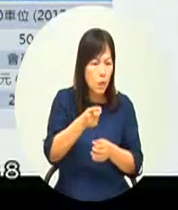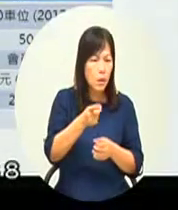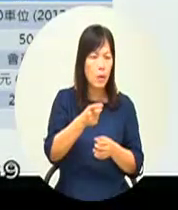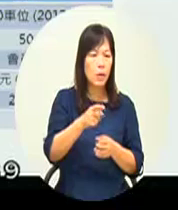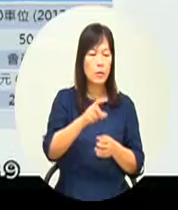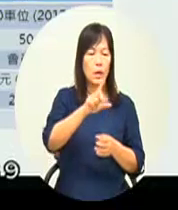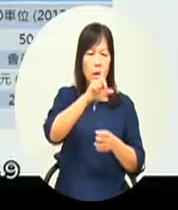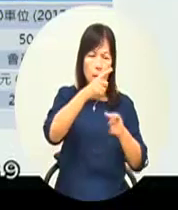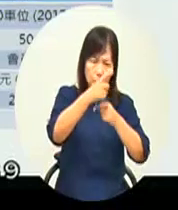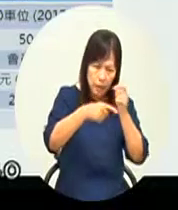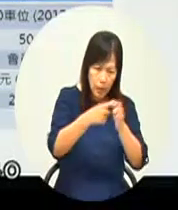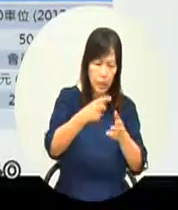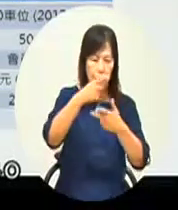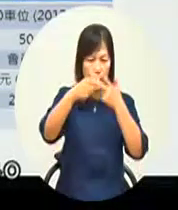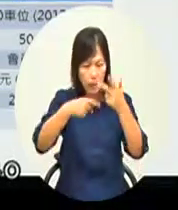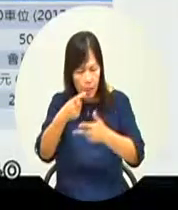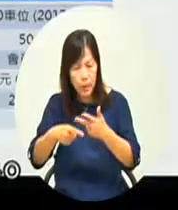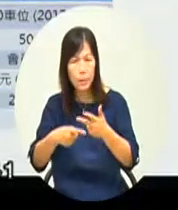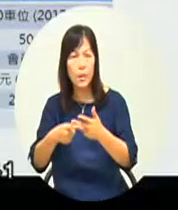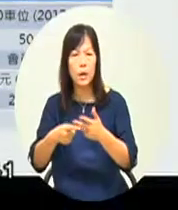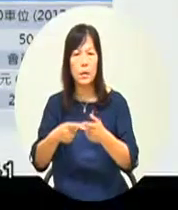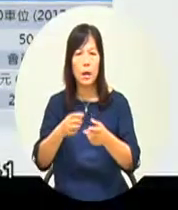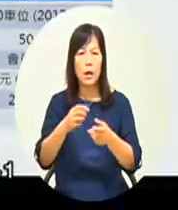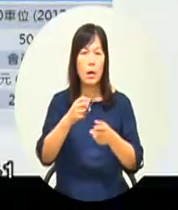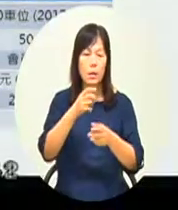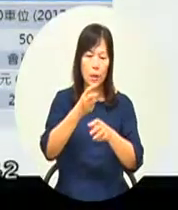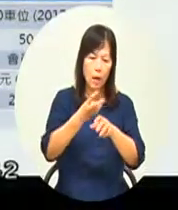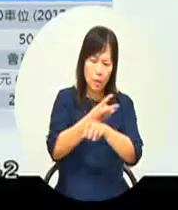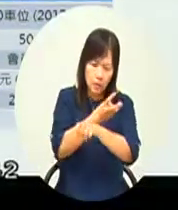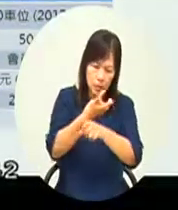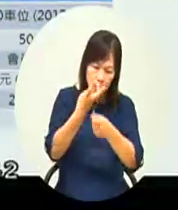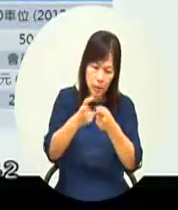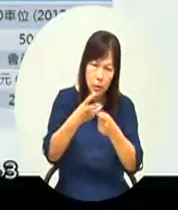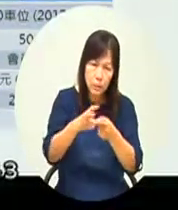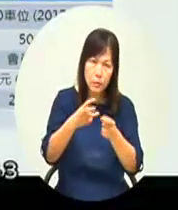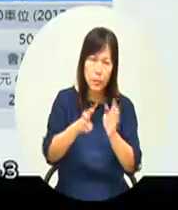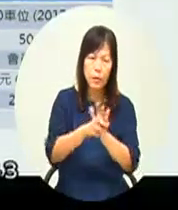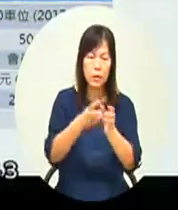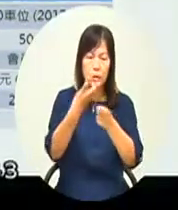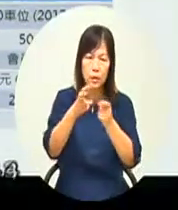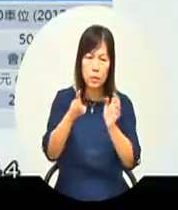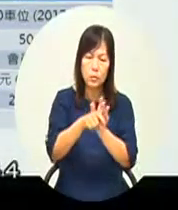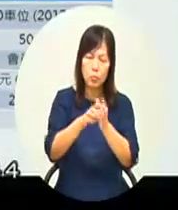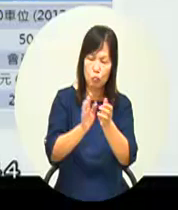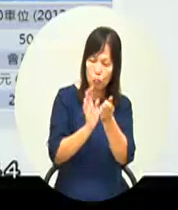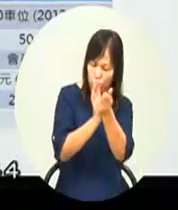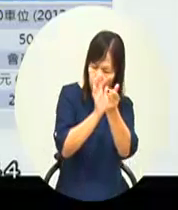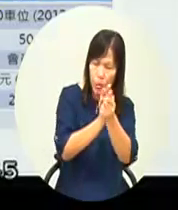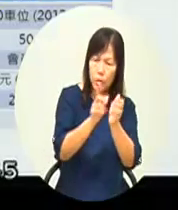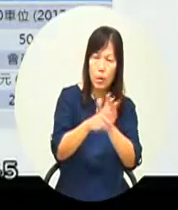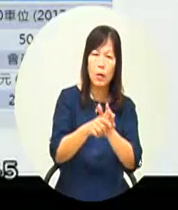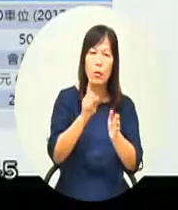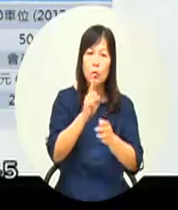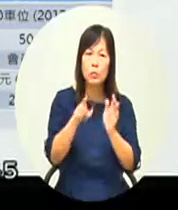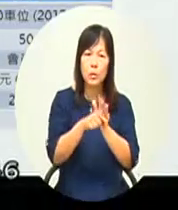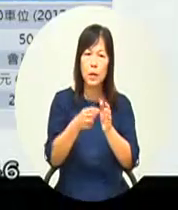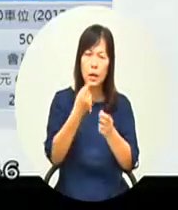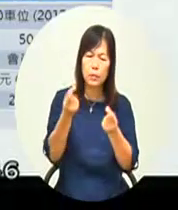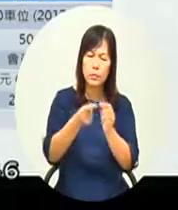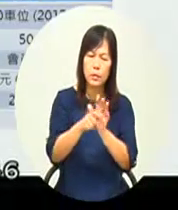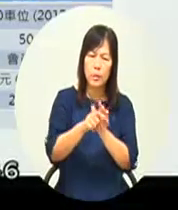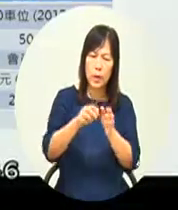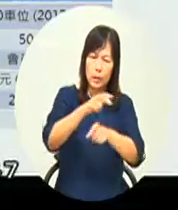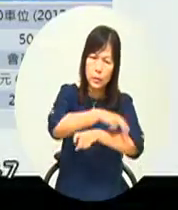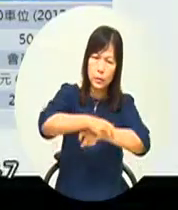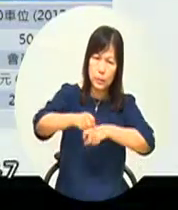还是周的。然后每半小时，我上网去查了，他有推一个所谓的这个他们讲的这 premium 的方案